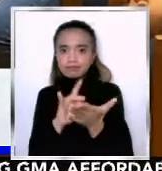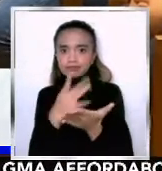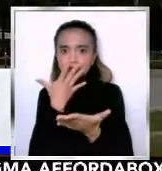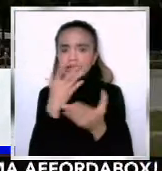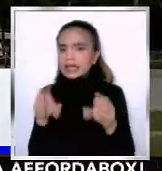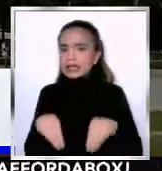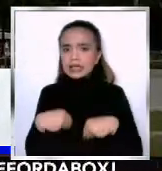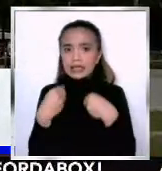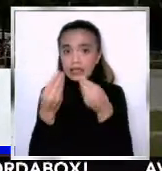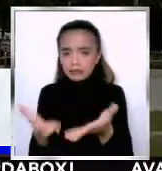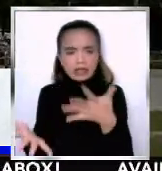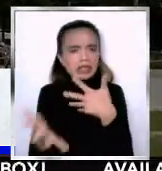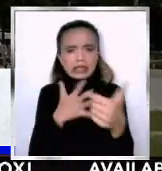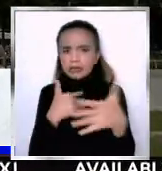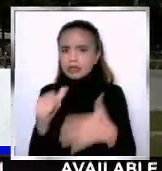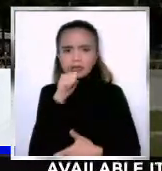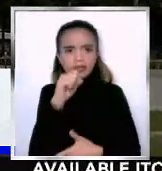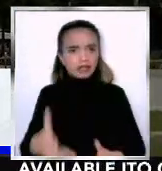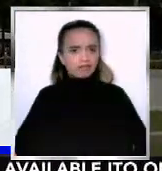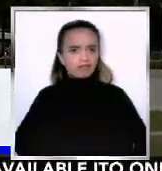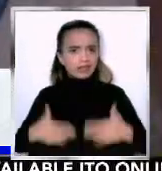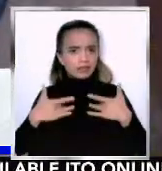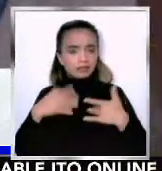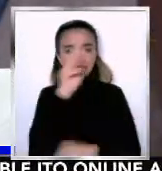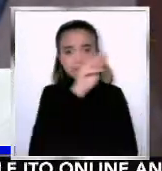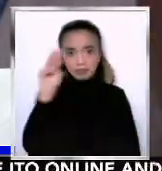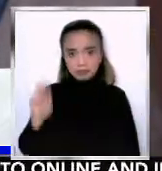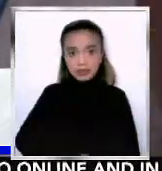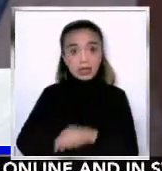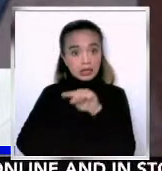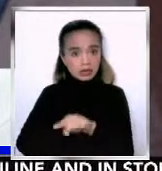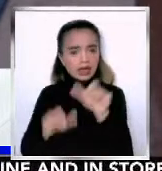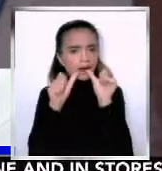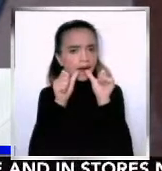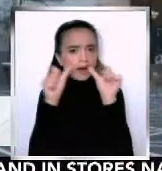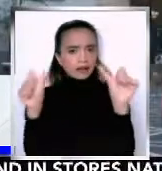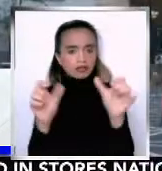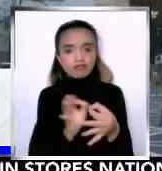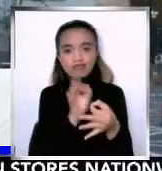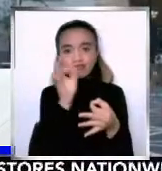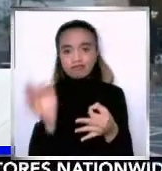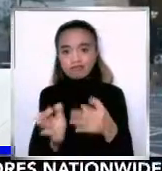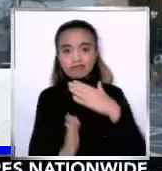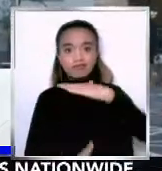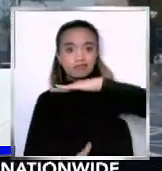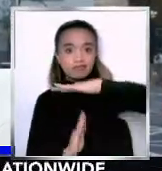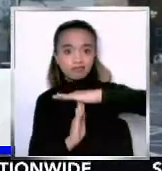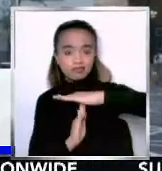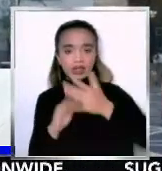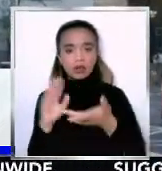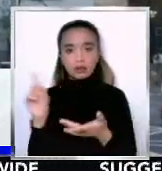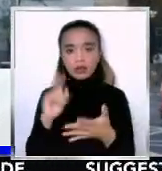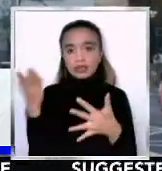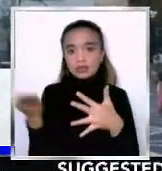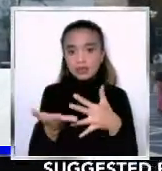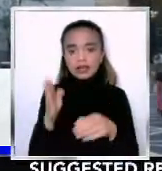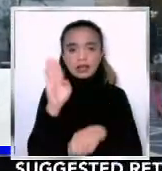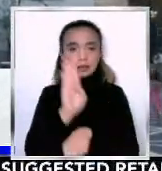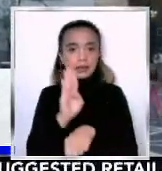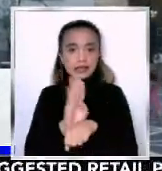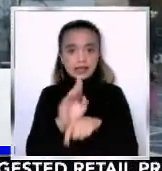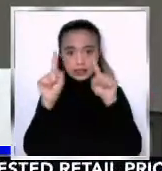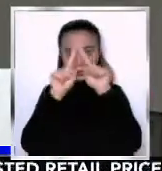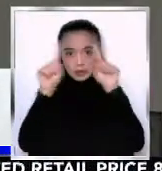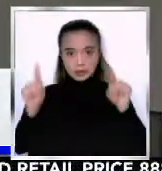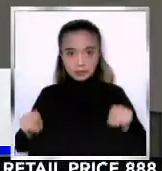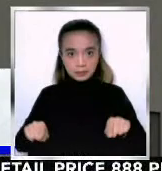taga-Maynila. Inanunsyo din ni Moreno na extended na ang deadline sa pagka-file ng business permit sa Maynila mula January